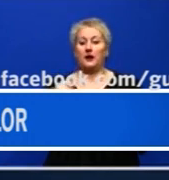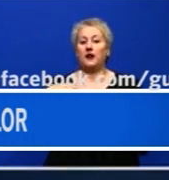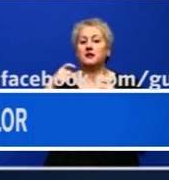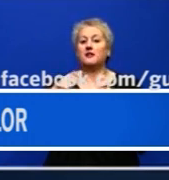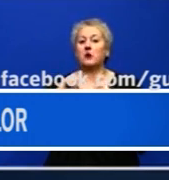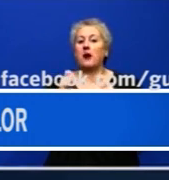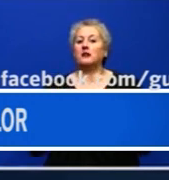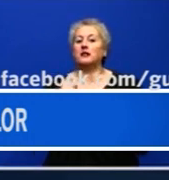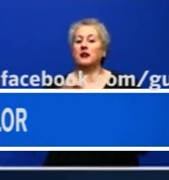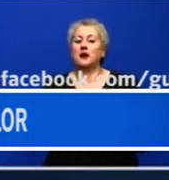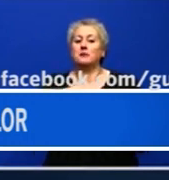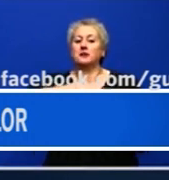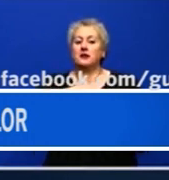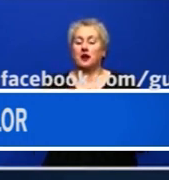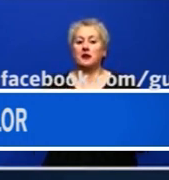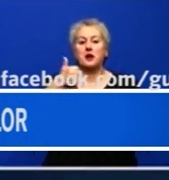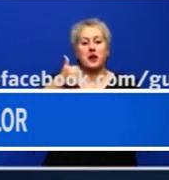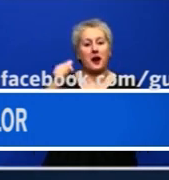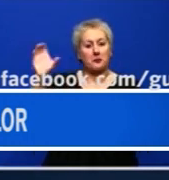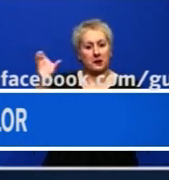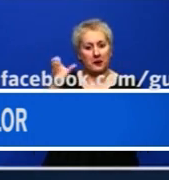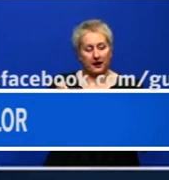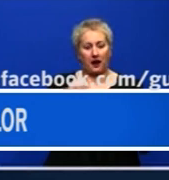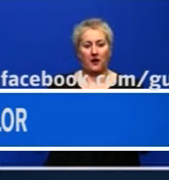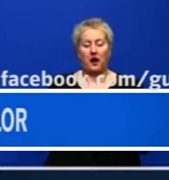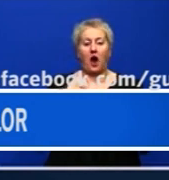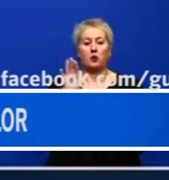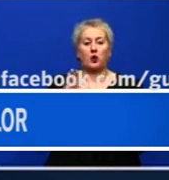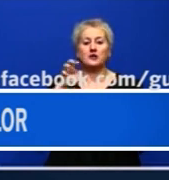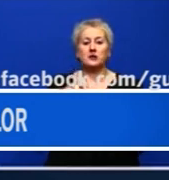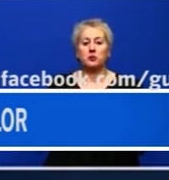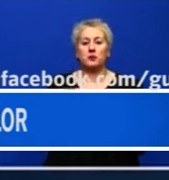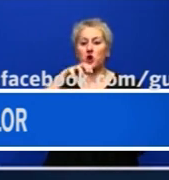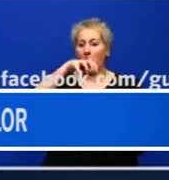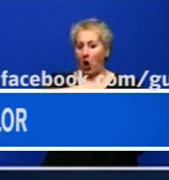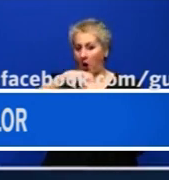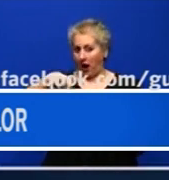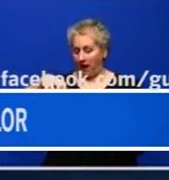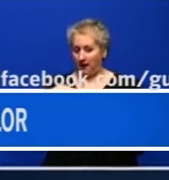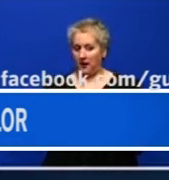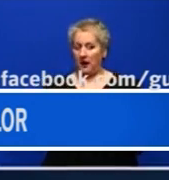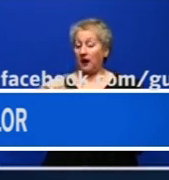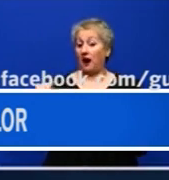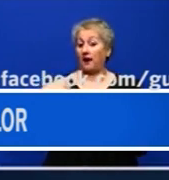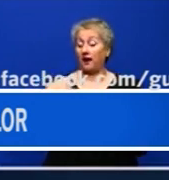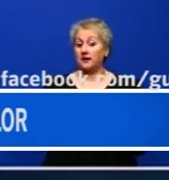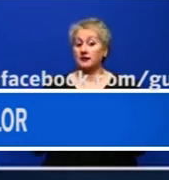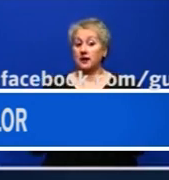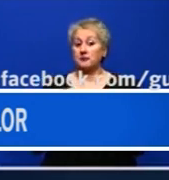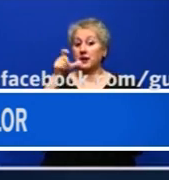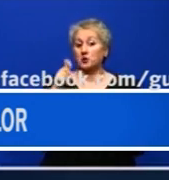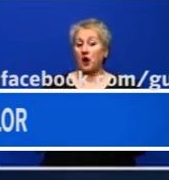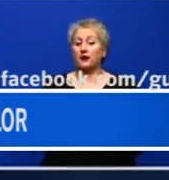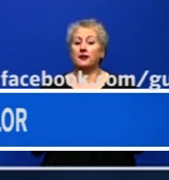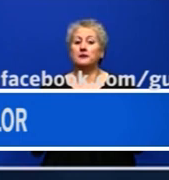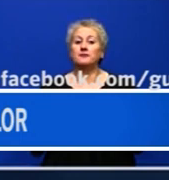este formată din reprezentantul primăriei, autorității publice locale, care este persoana care